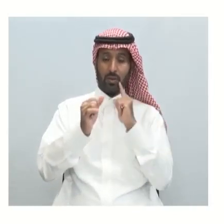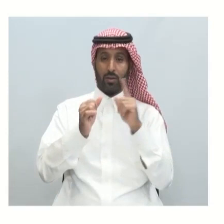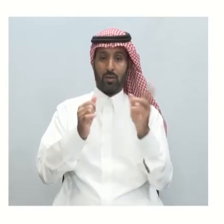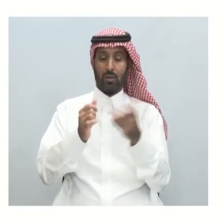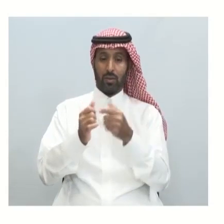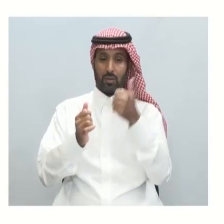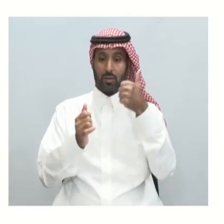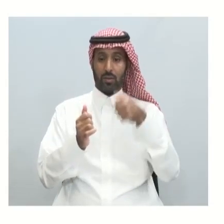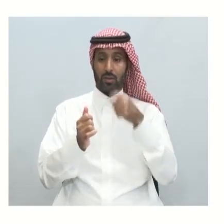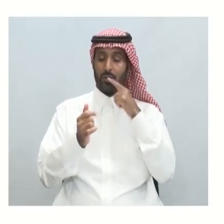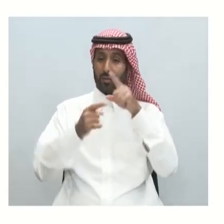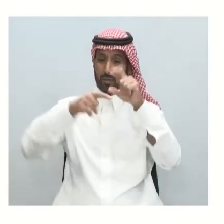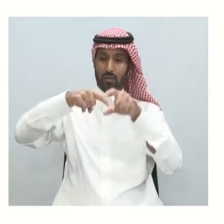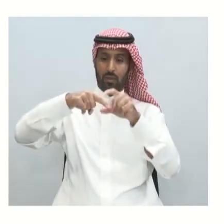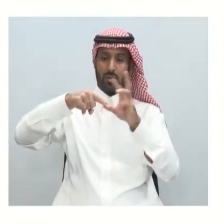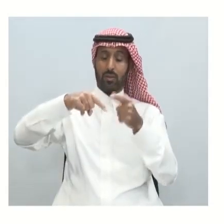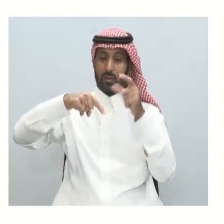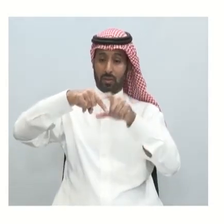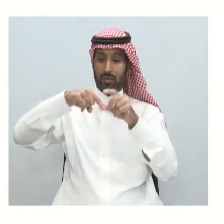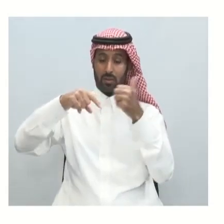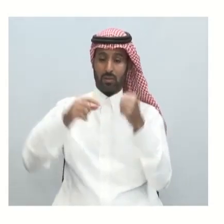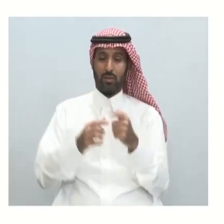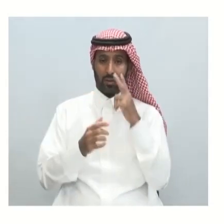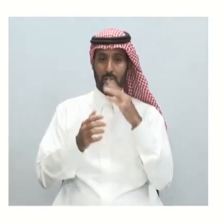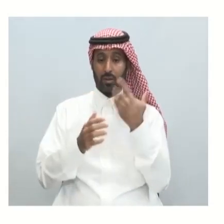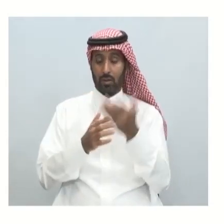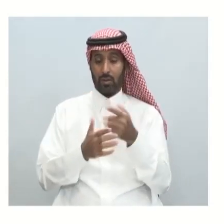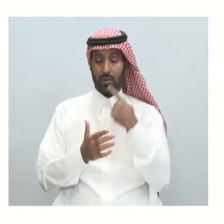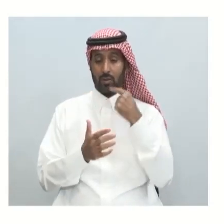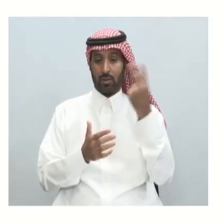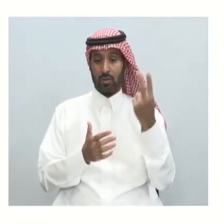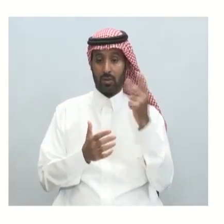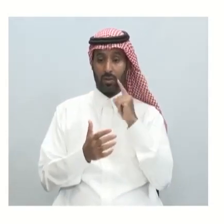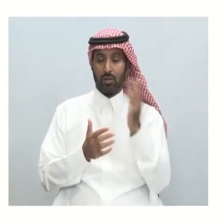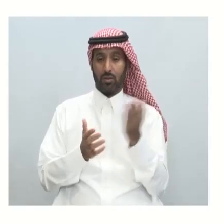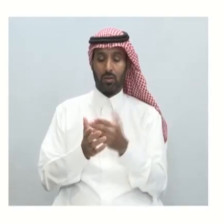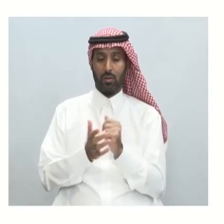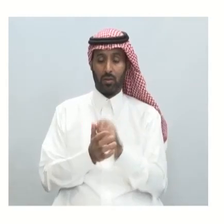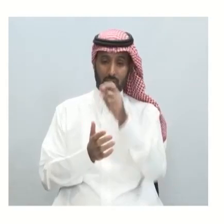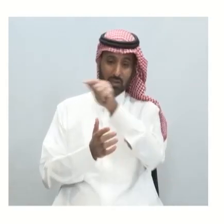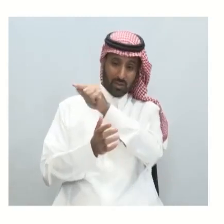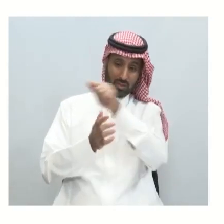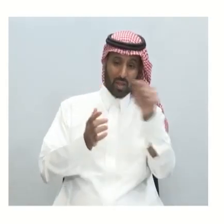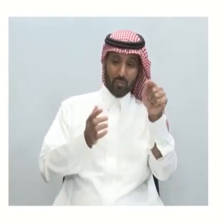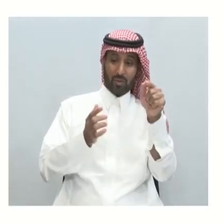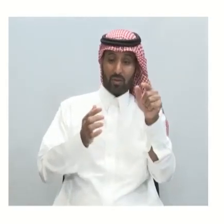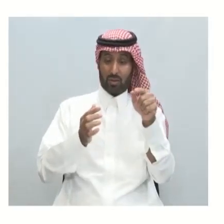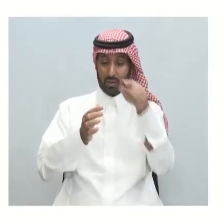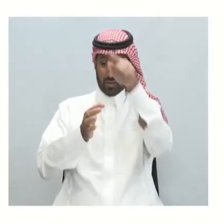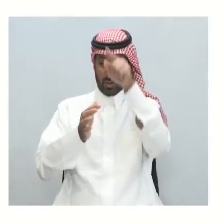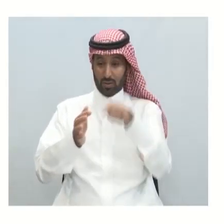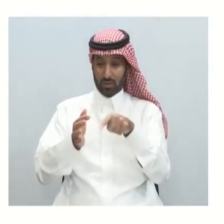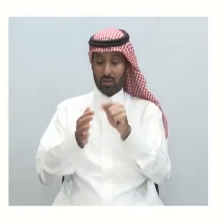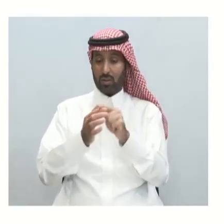تقريبا 60% 60% لاحظ انه قال ا اذا اسحب خط الى فوق ثم الى